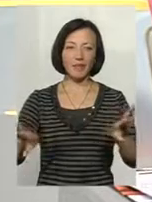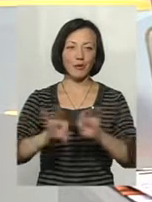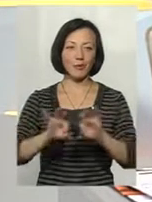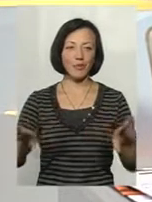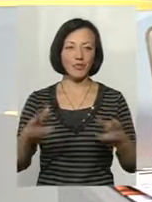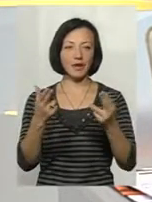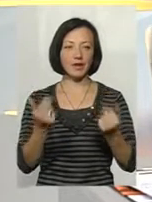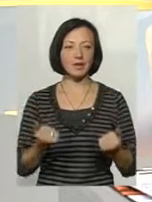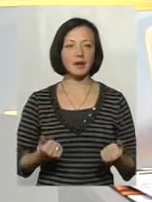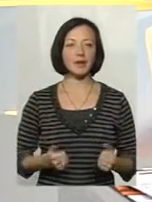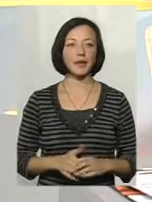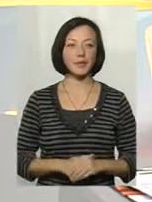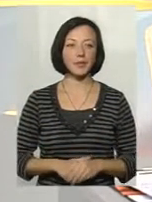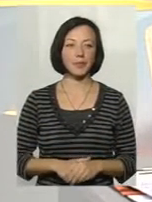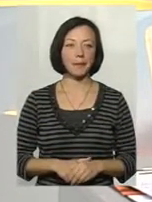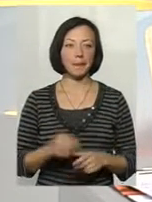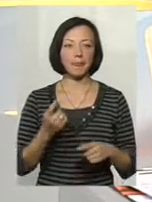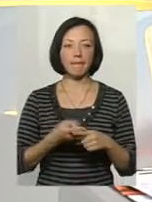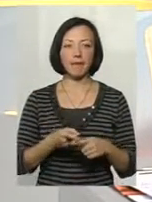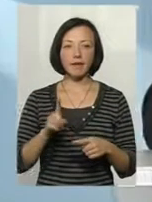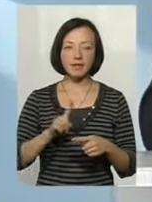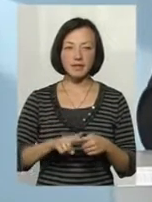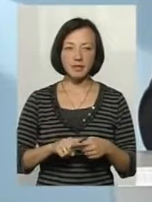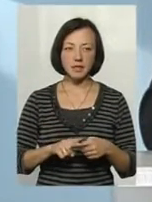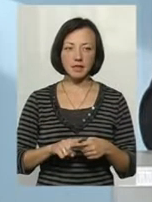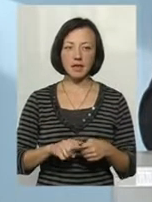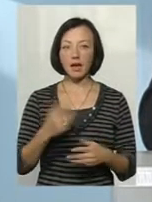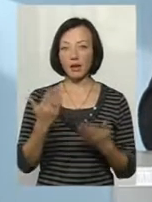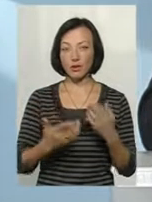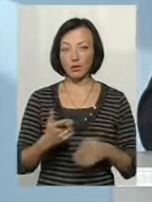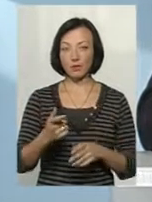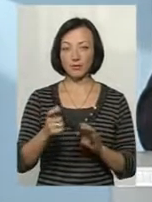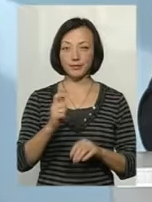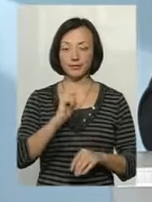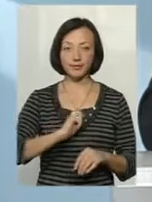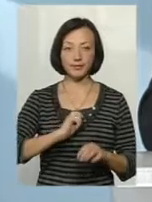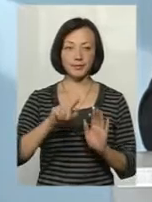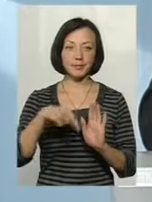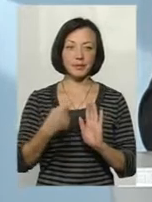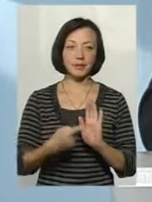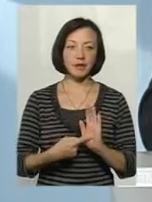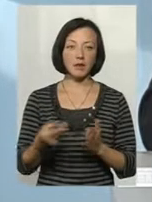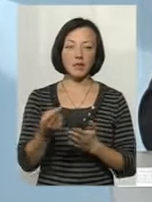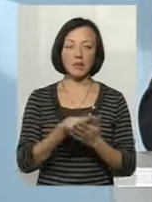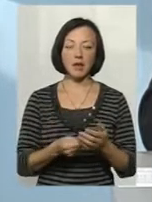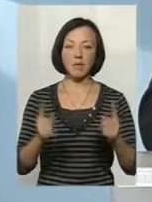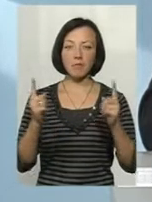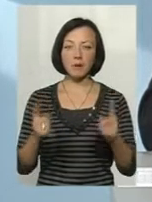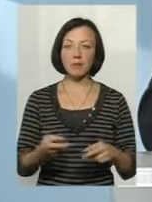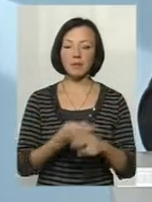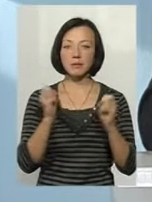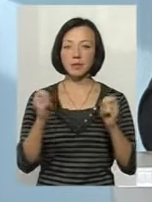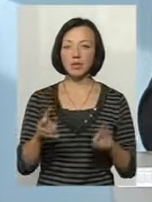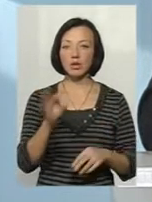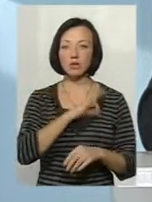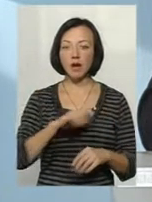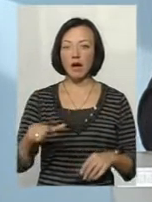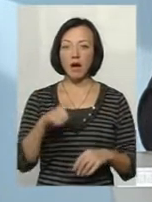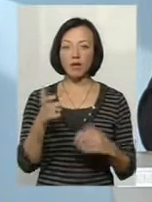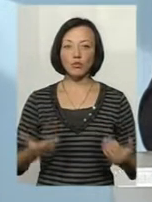Так, звичайно. Це, раз ви вже згадали за малюнки, в межах місячника безпечного користування